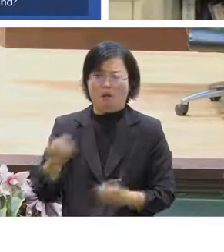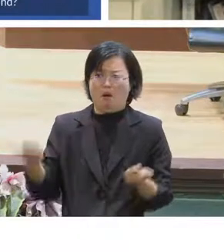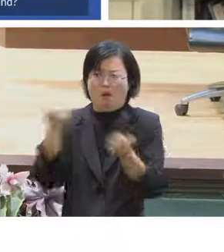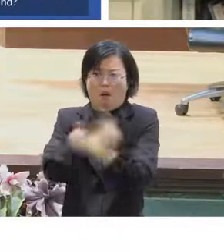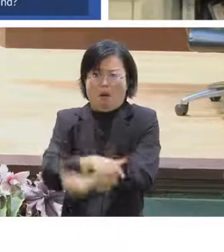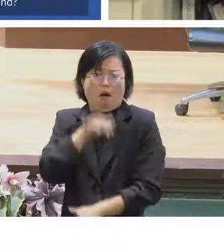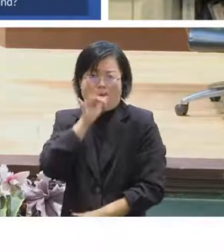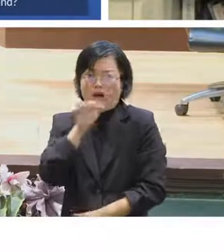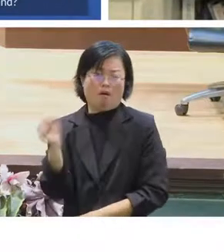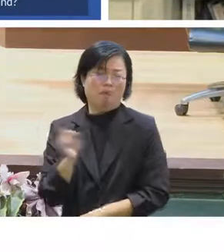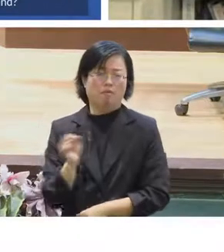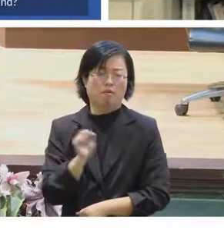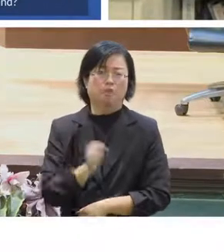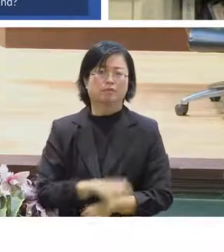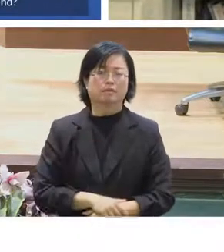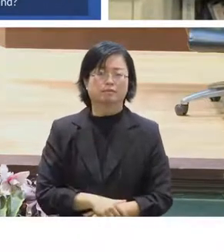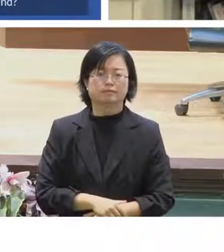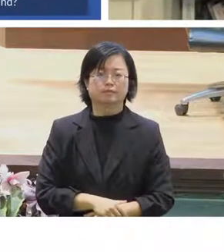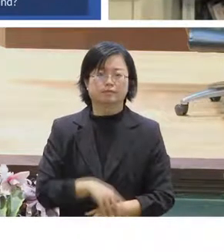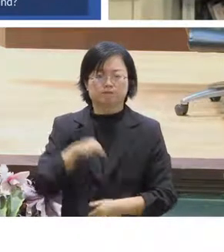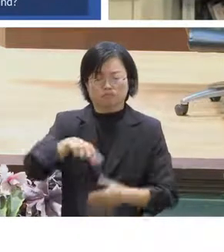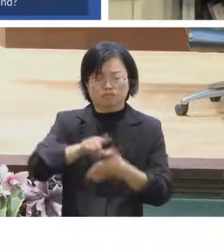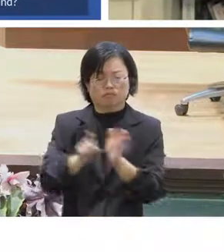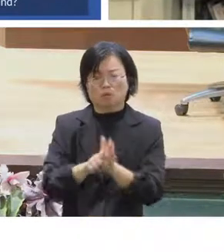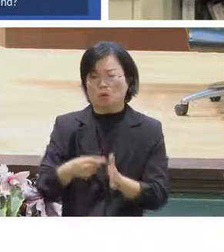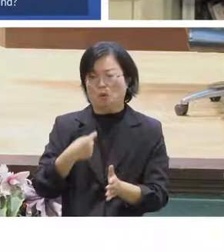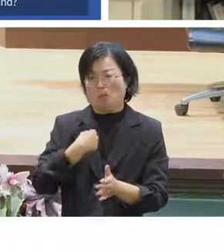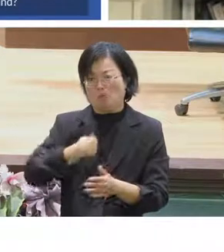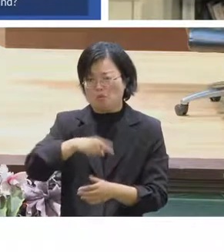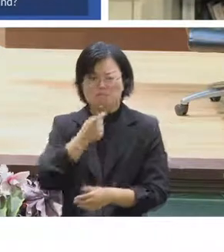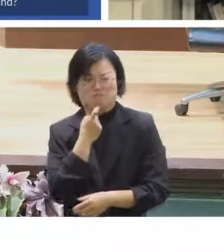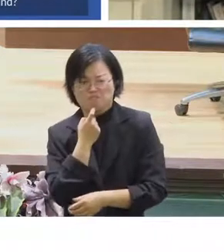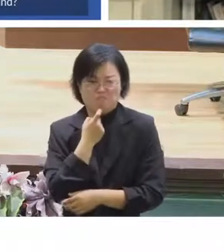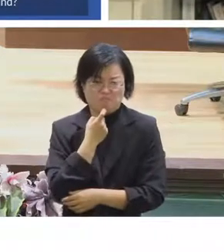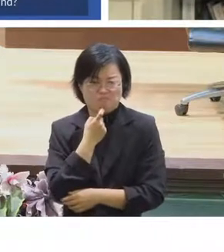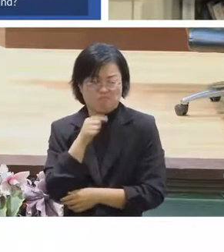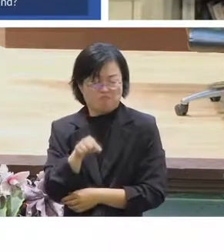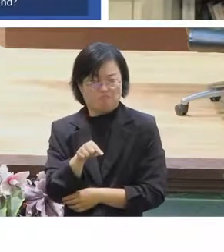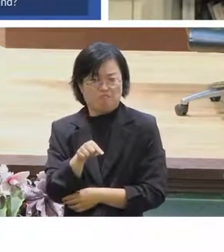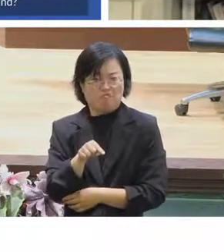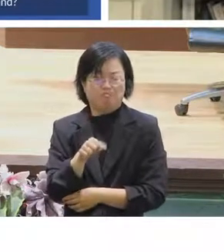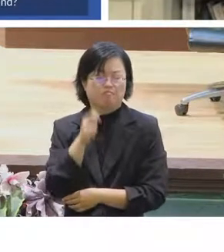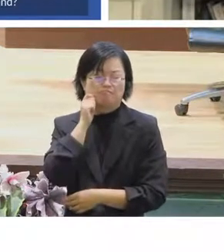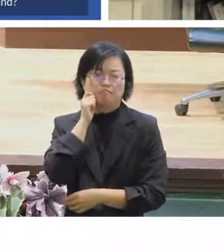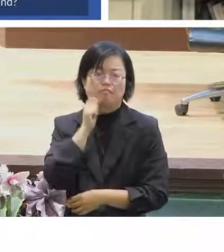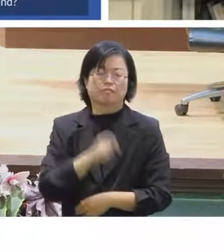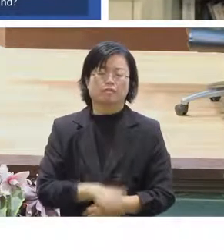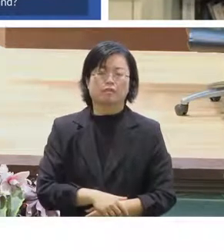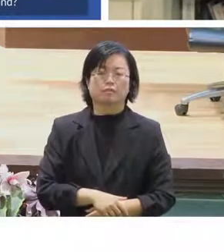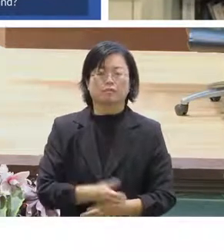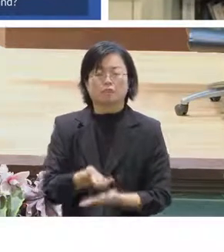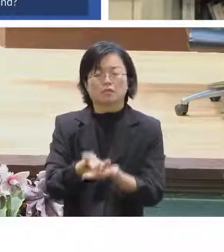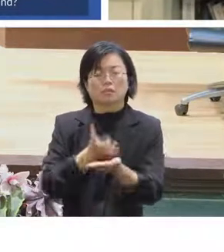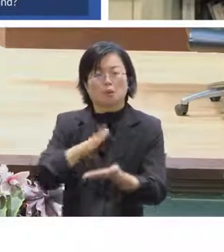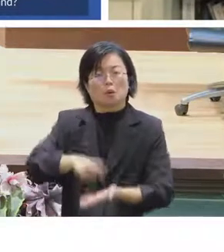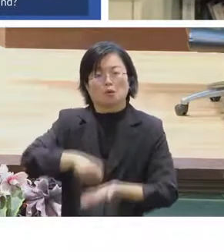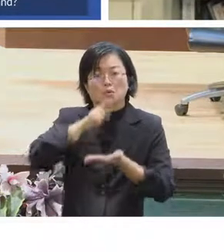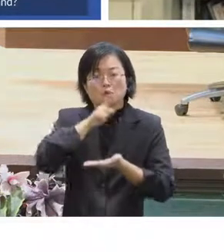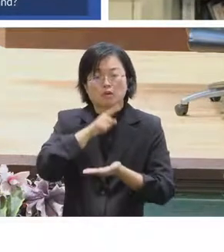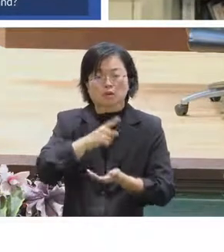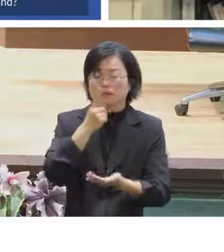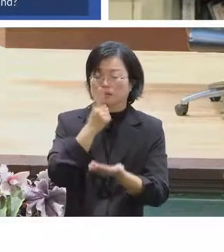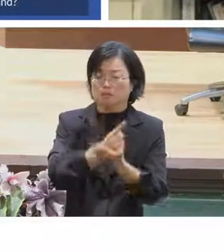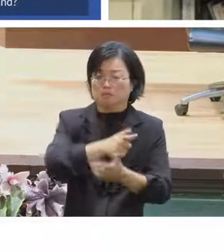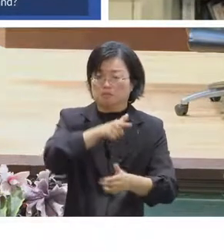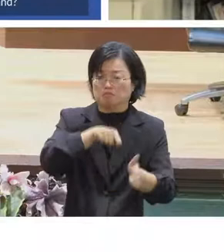这个时候我们暂时也没有办法去做任何的预测，因为其实本身 刚才也讲到，其实每一个领域的 data 都